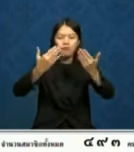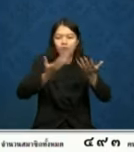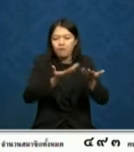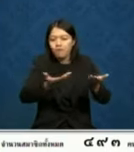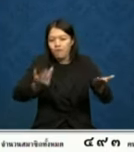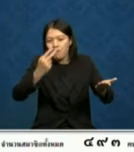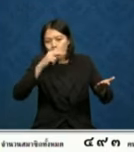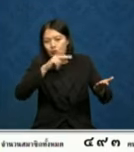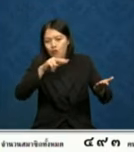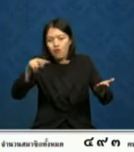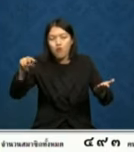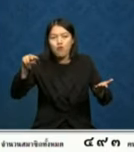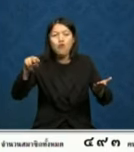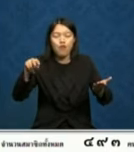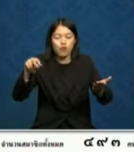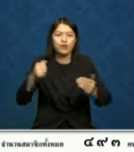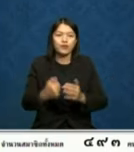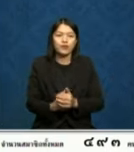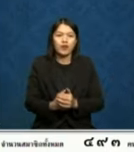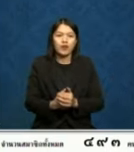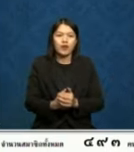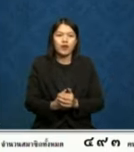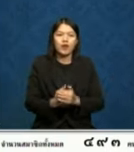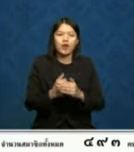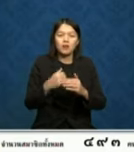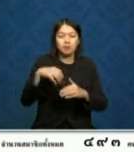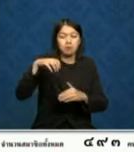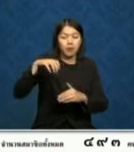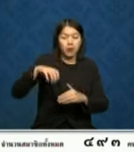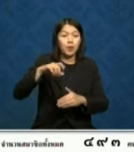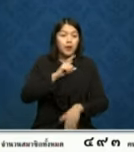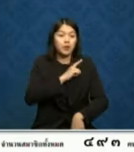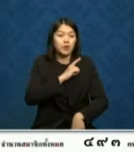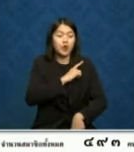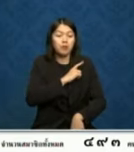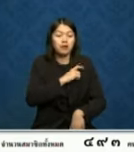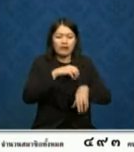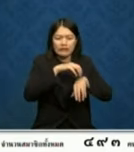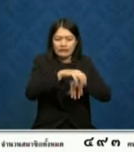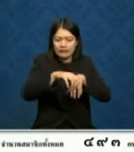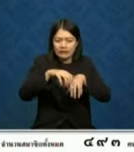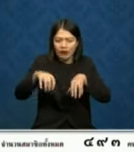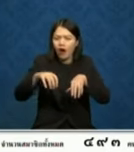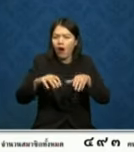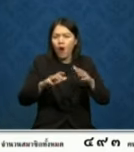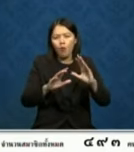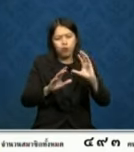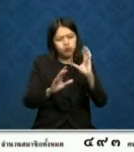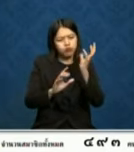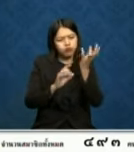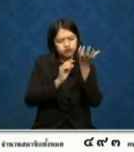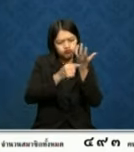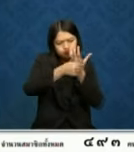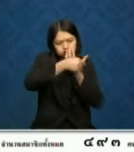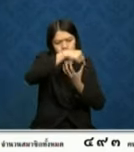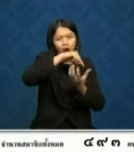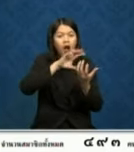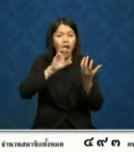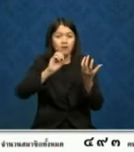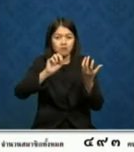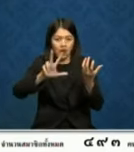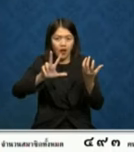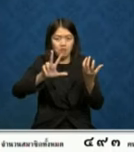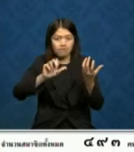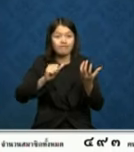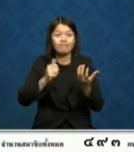ทำ Business matchingต่างๆนะครับแล้วก็เป็นกรมที่มีสาขาอยู่ทั่วโลกนะครับ 53 Hostนะครับ